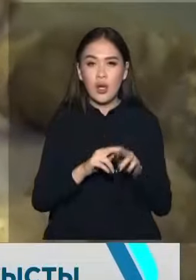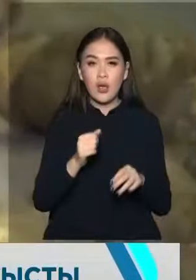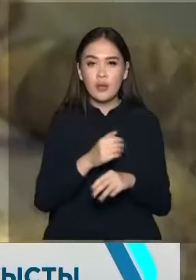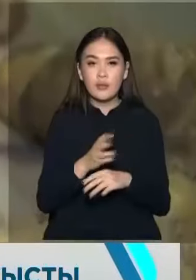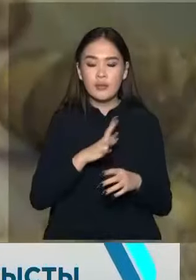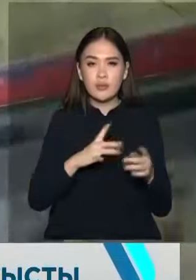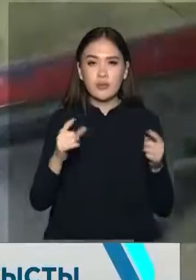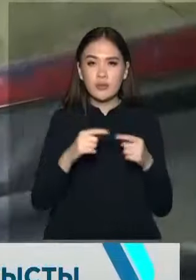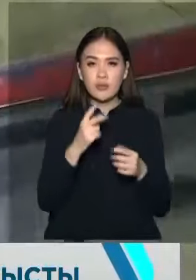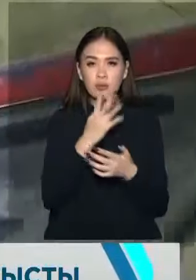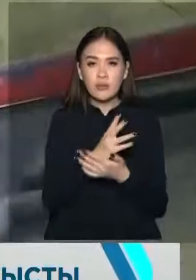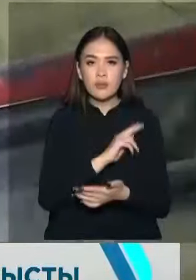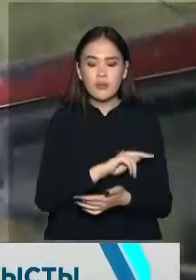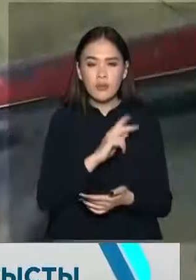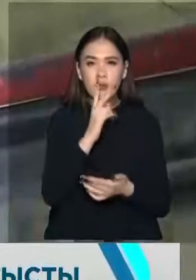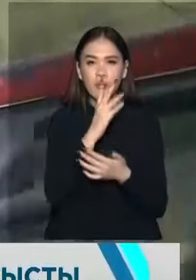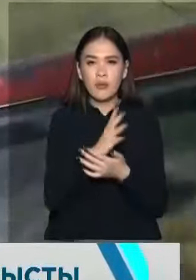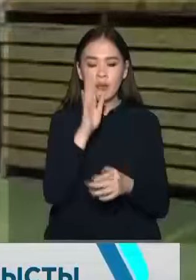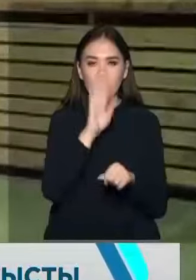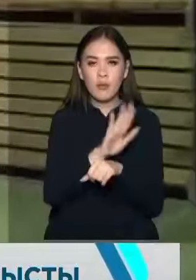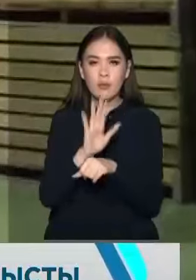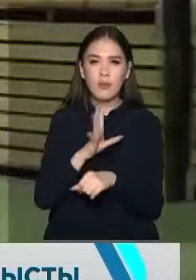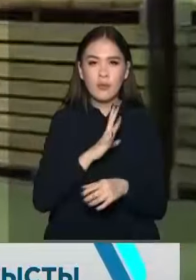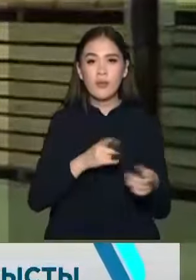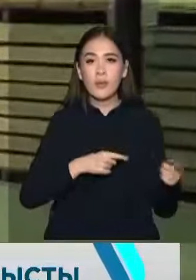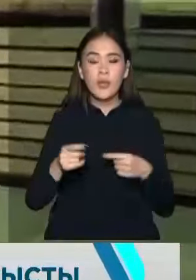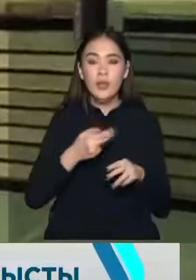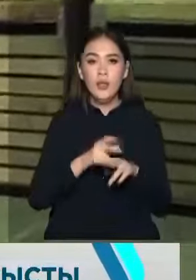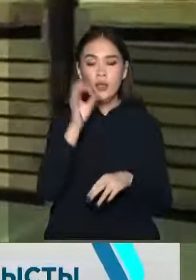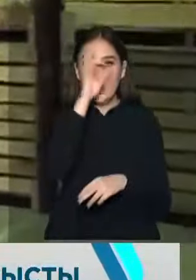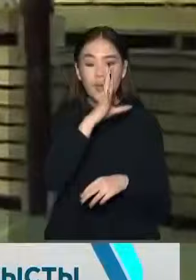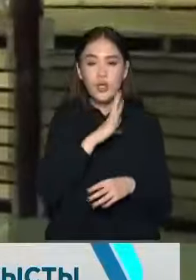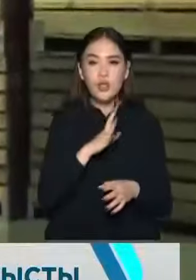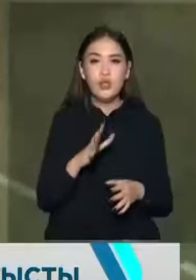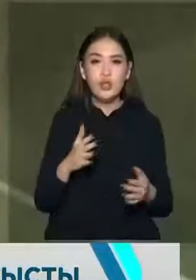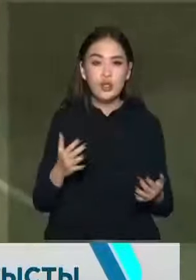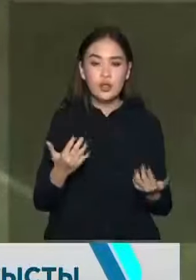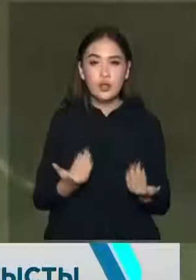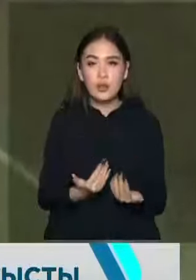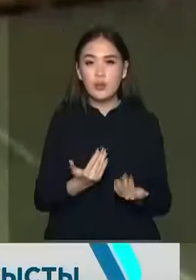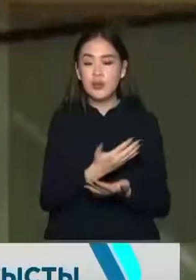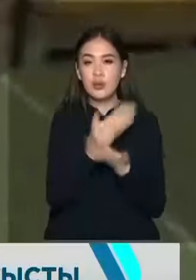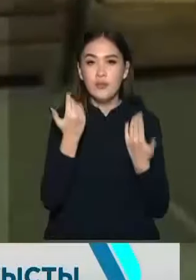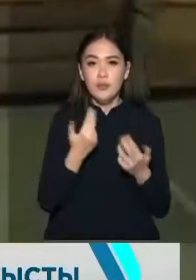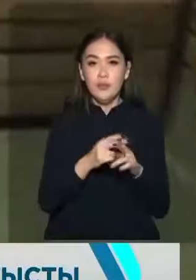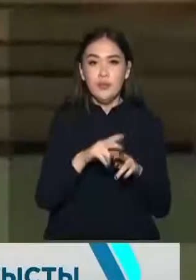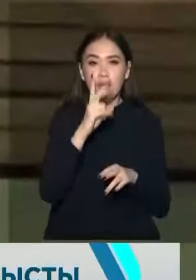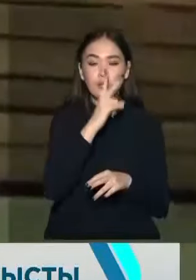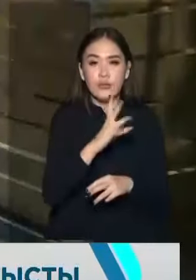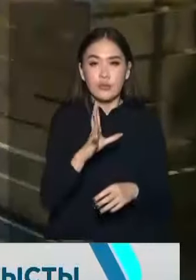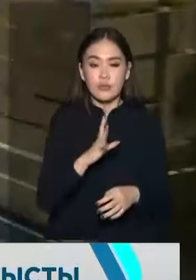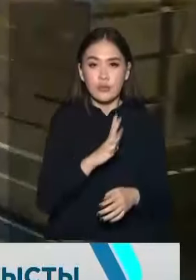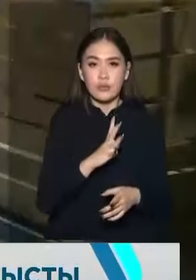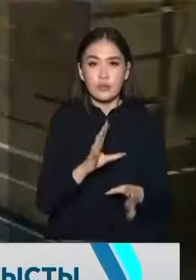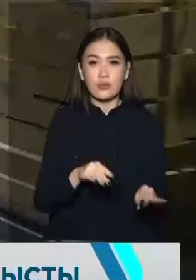нақты жұмыс жүргізуді тапсырды. Көптеген шаруаның көкөніс сақтайтын жері жоқ, сол себепті олар өнімдерін